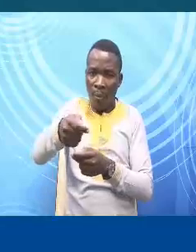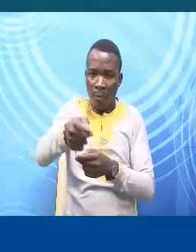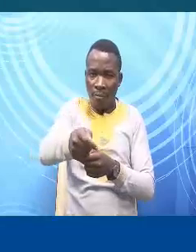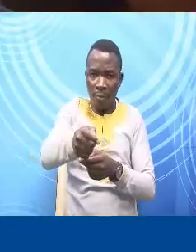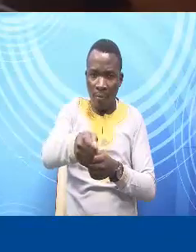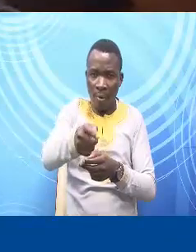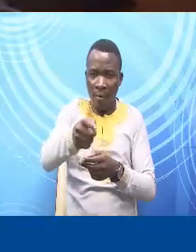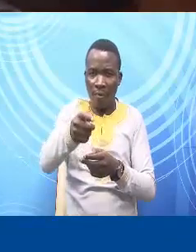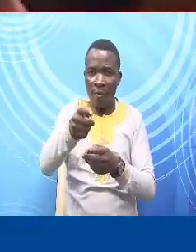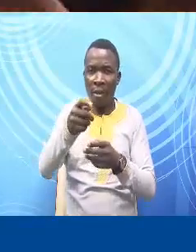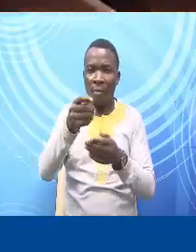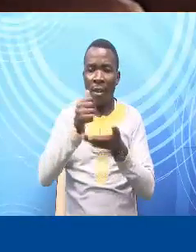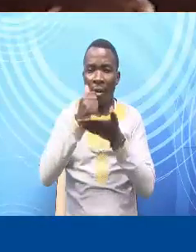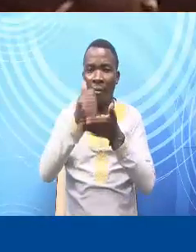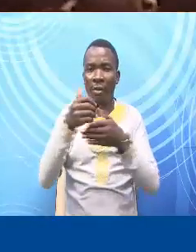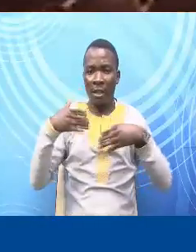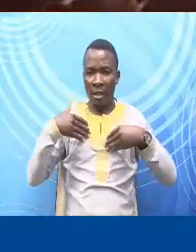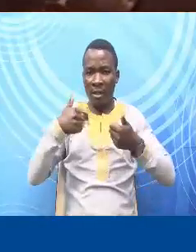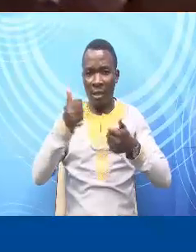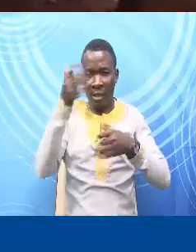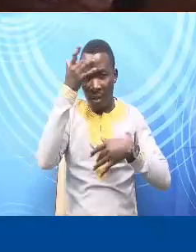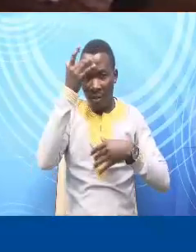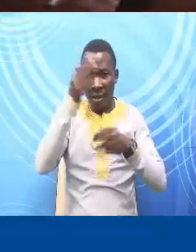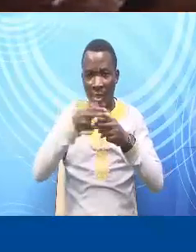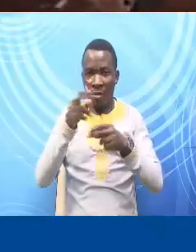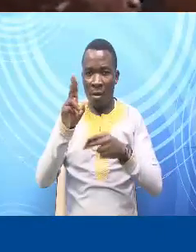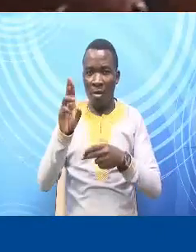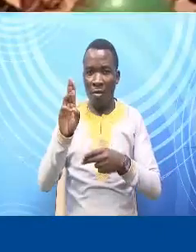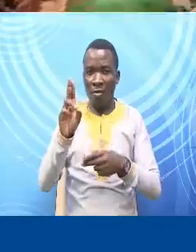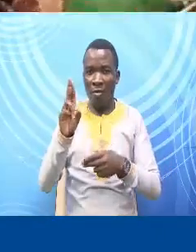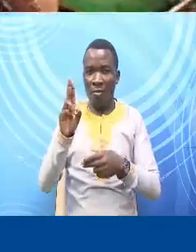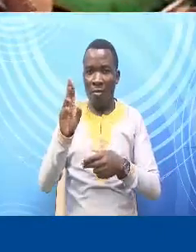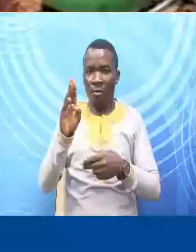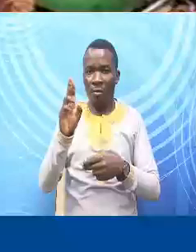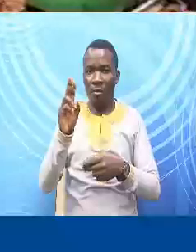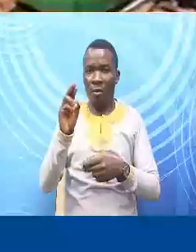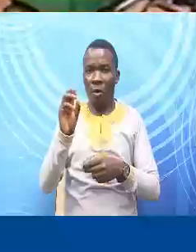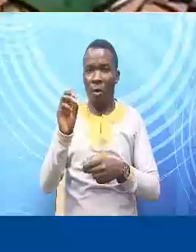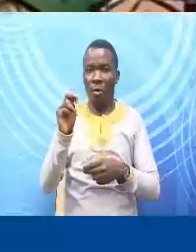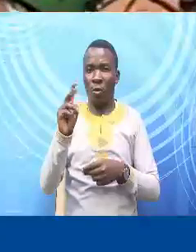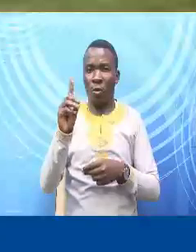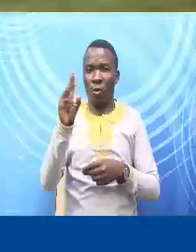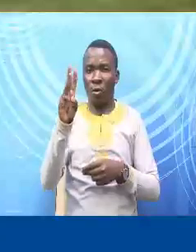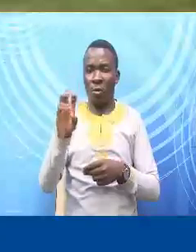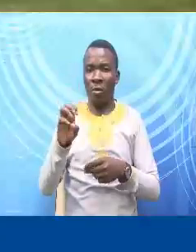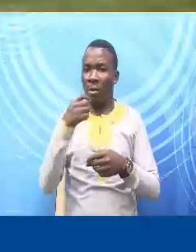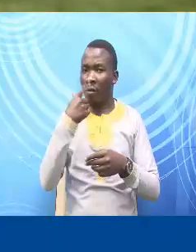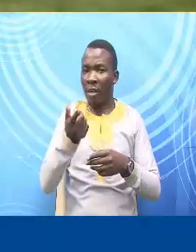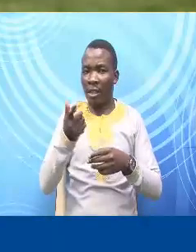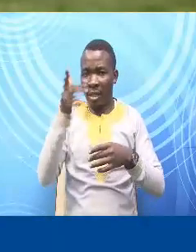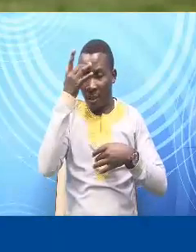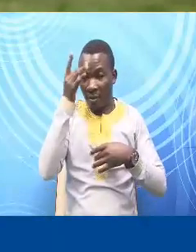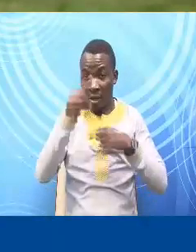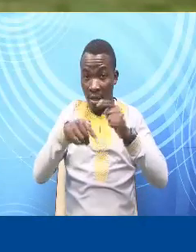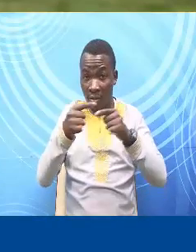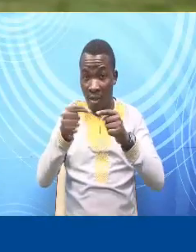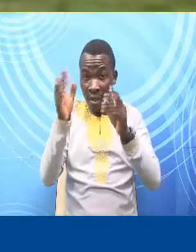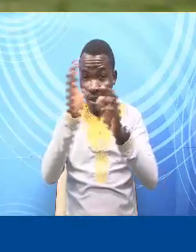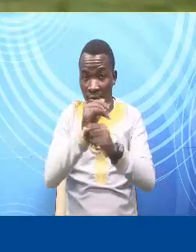guca indwara y'uburondwe ibyo bavuga ko imiti yajyaga ibahenda bagahitamo kujya bogesha kandi ko iyi ndwara iri kugenda icika muri aka gace ni ikintu cyahindutse